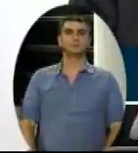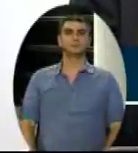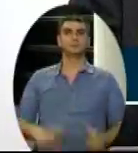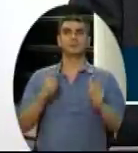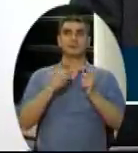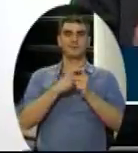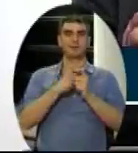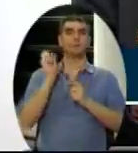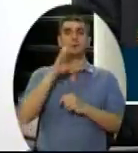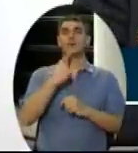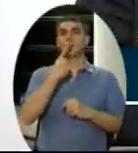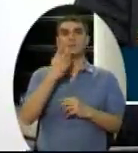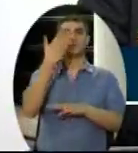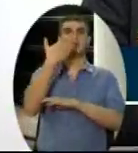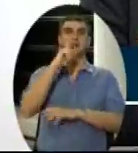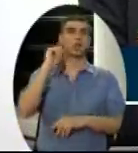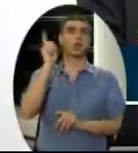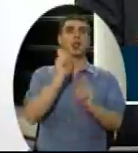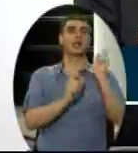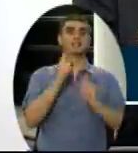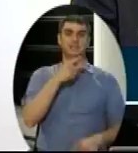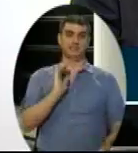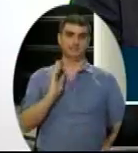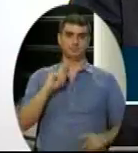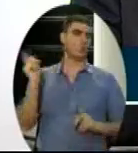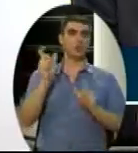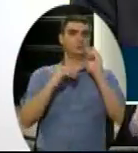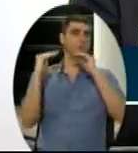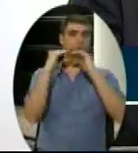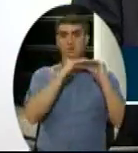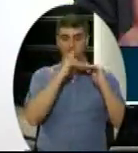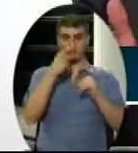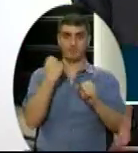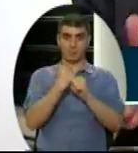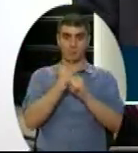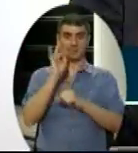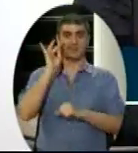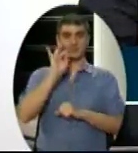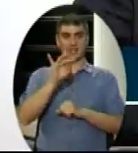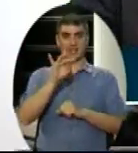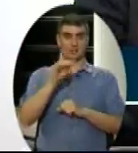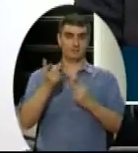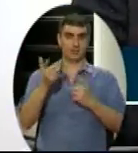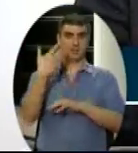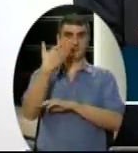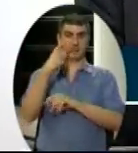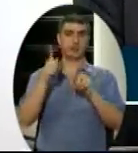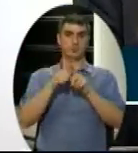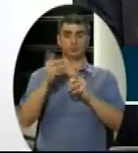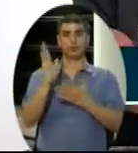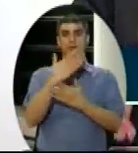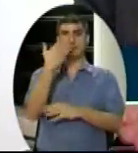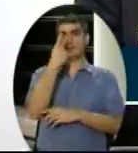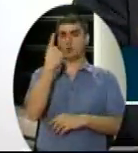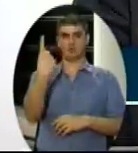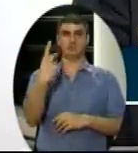מפלגה שבאה וקוראת למדינת כל אזרחי הנניח, היא פועלת אכן תחת אושיות המדינה, כפי שהמדינה רואה